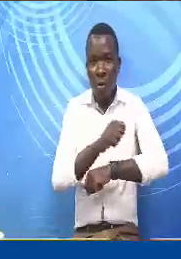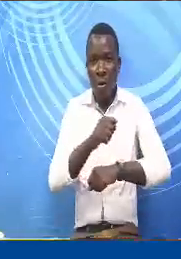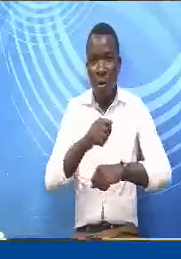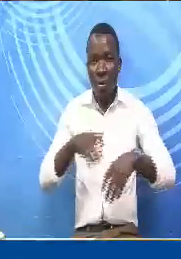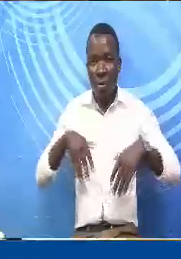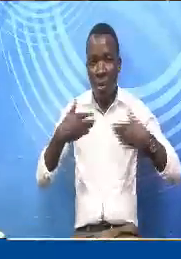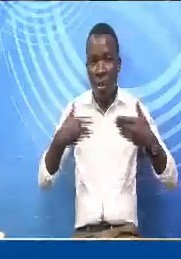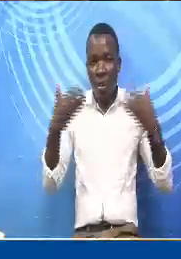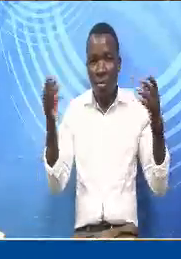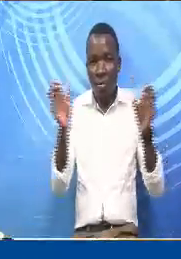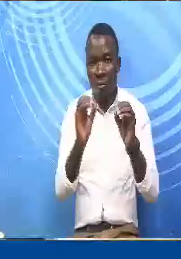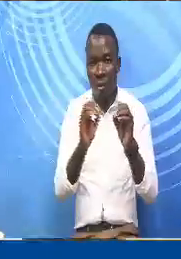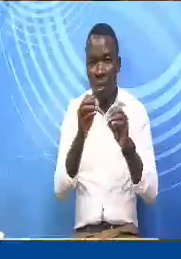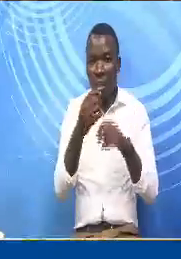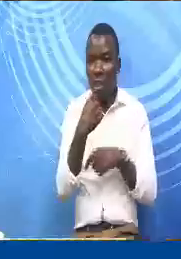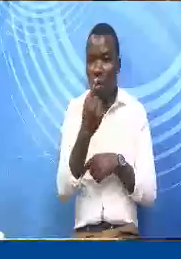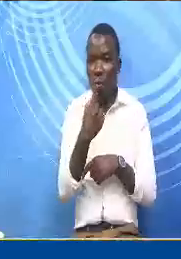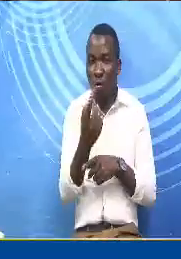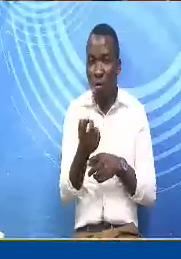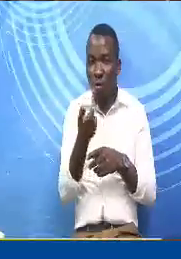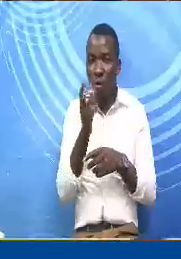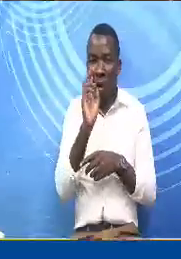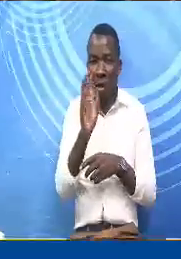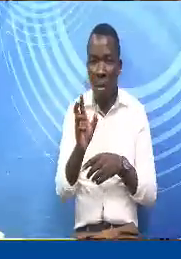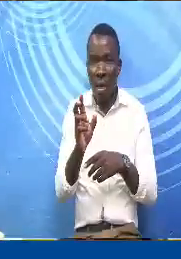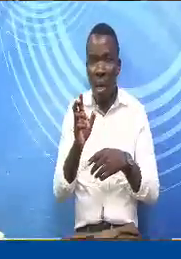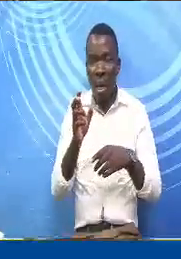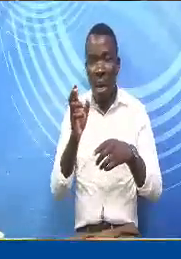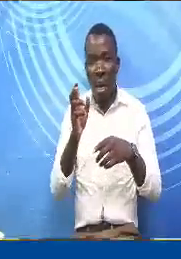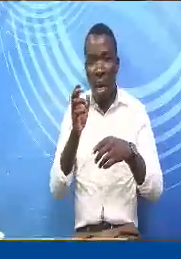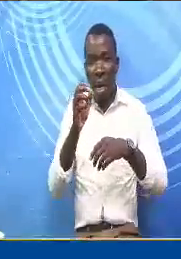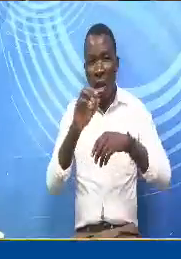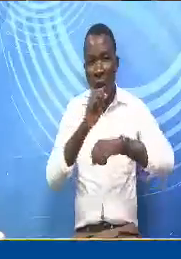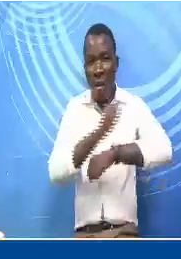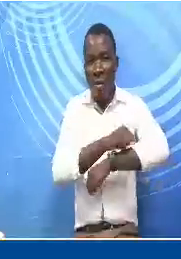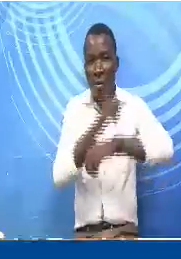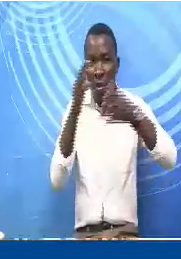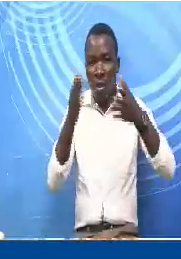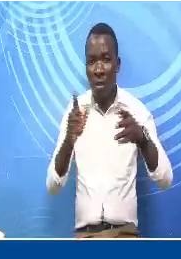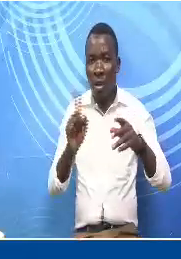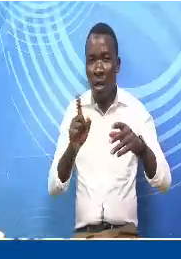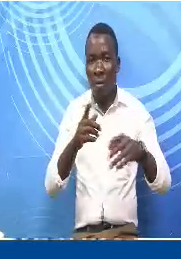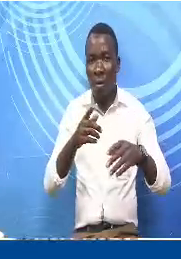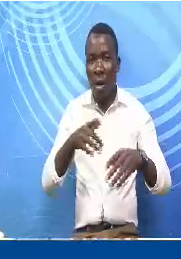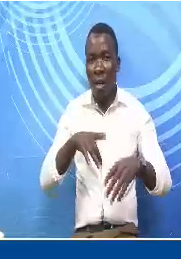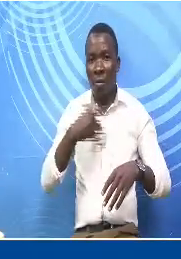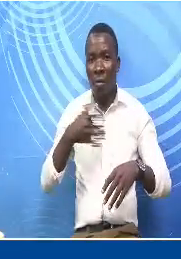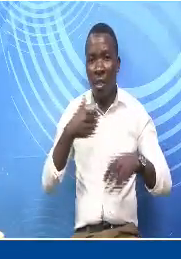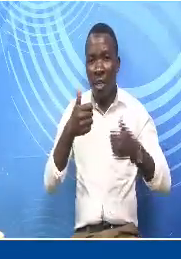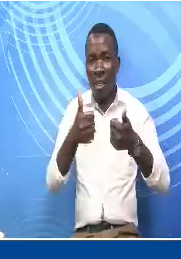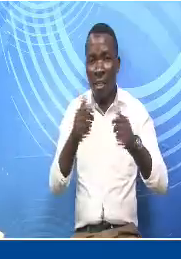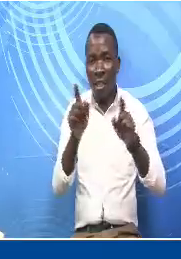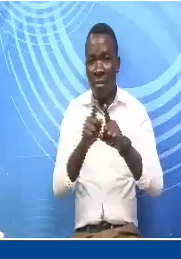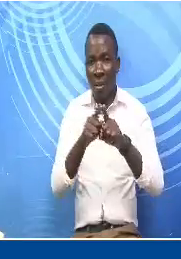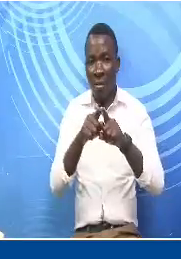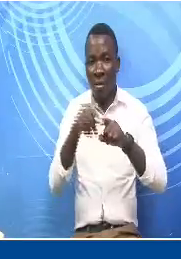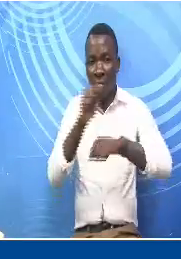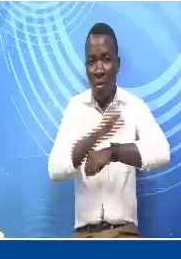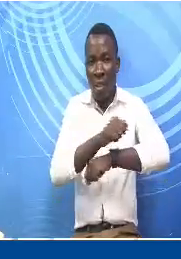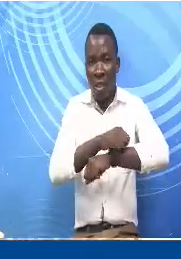runaka, ugasanga umunyeshuri ntabwo arimo kunyurwa nk'uko umwarimu yakamuhagije. So urumva ni ibintu